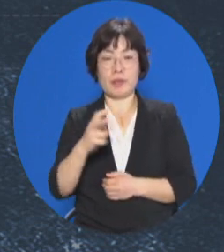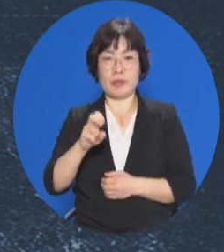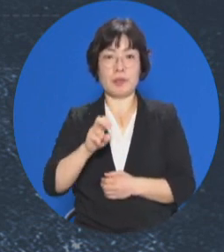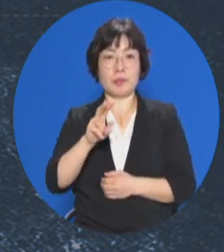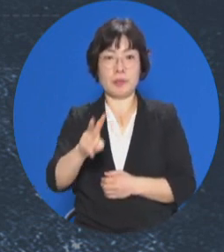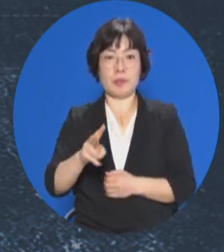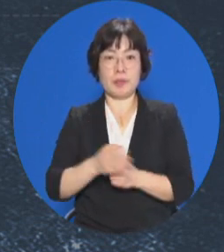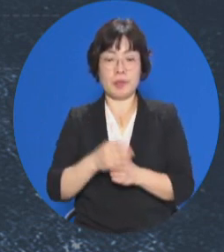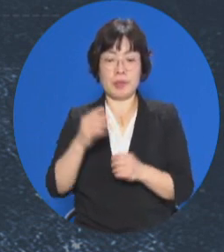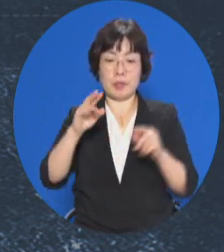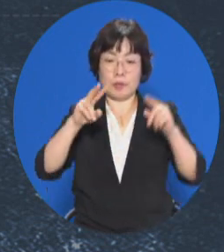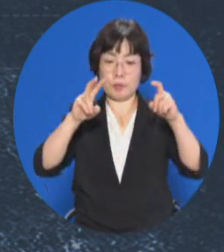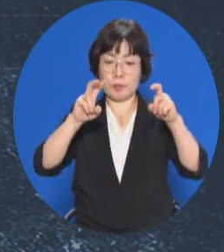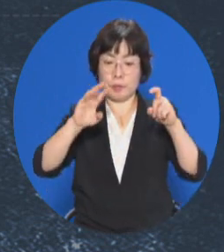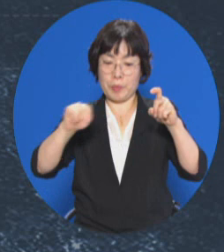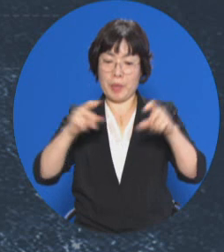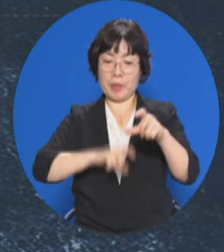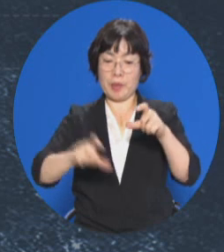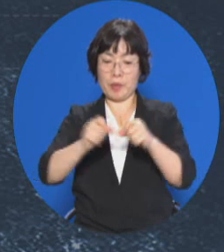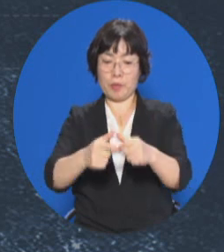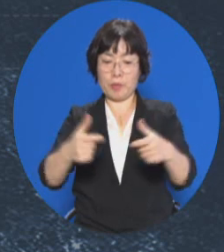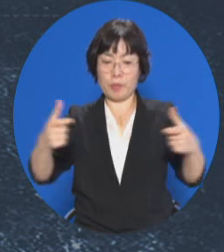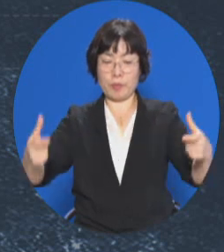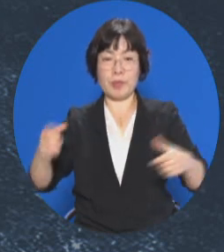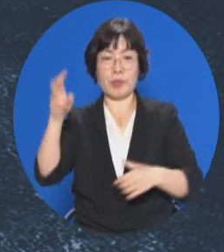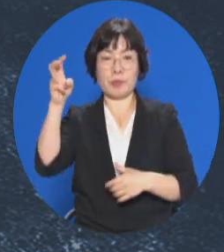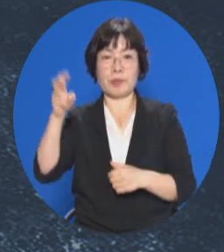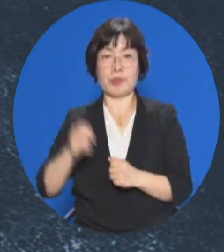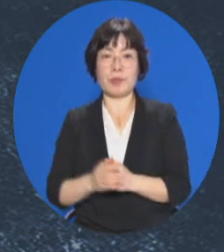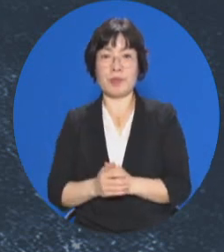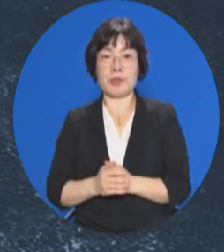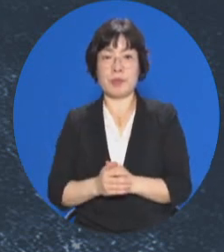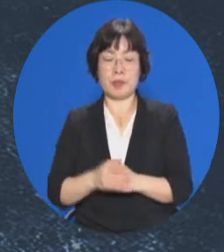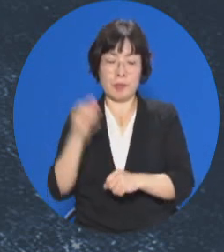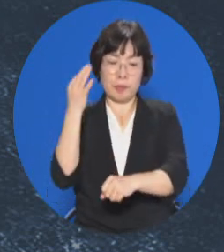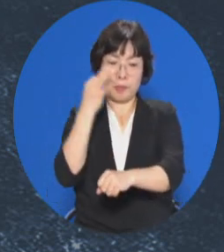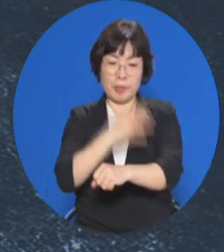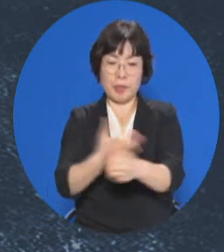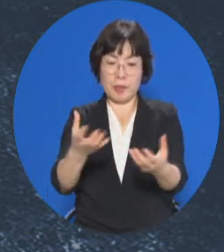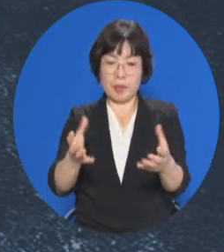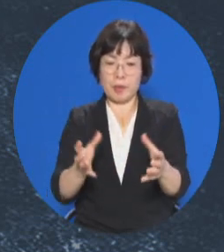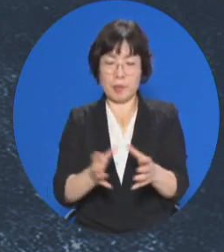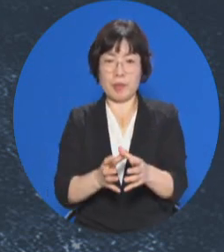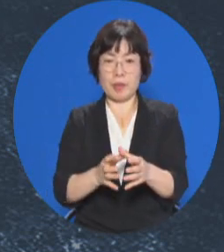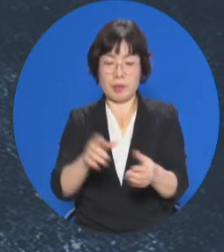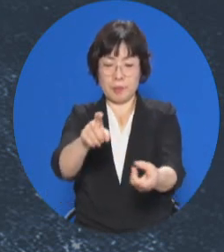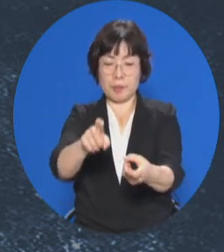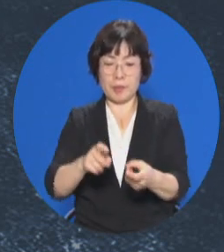2022년에는 20배에 달하는 규모로 증가할 것으로 보입니다. 스마트팜 도입 결과